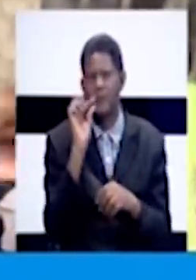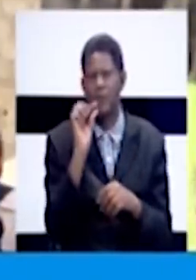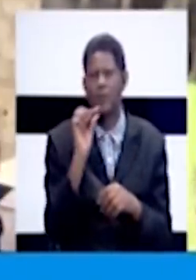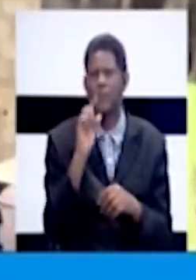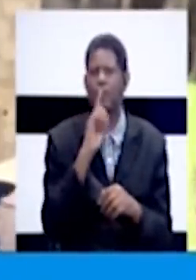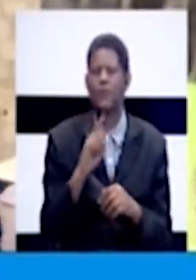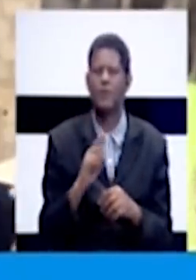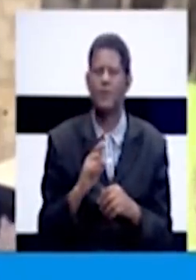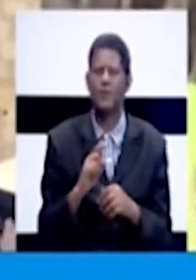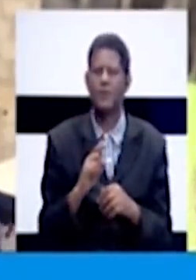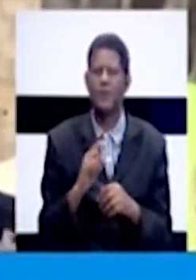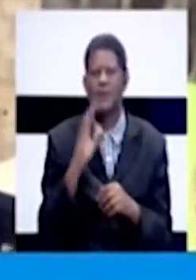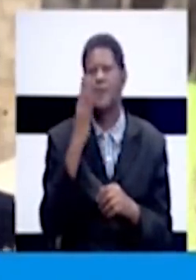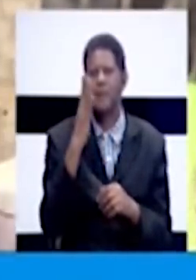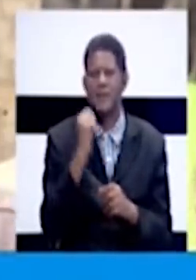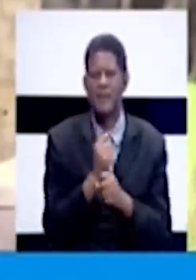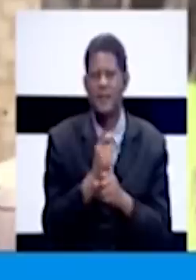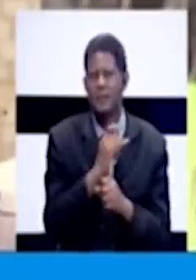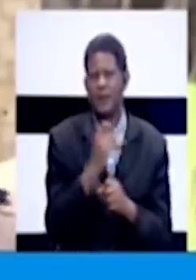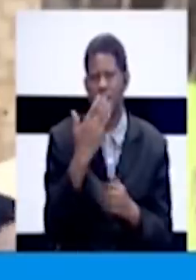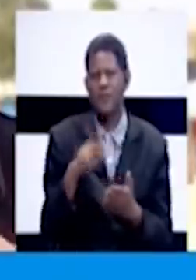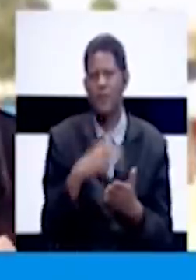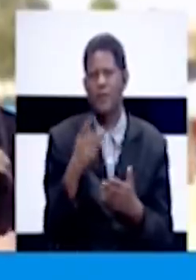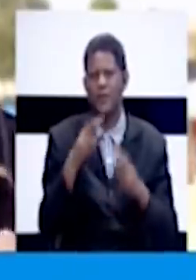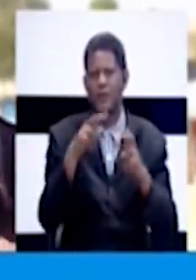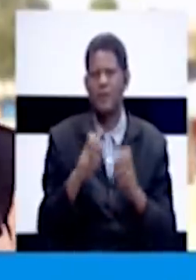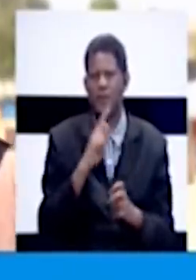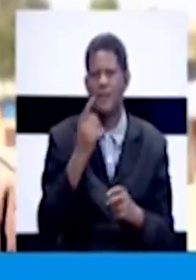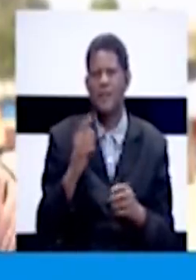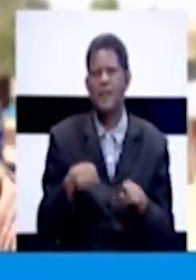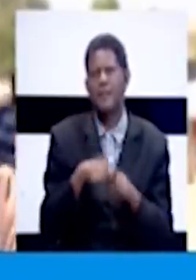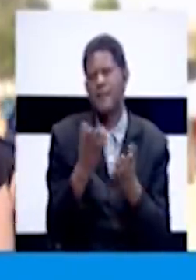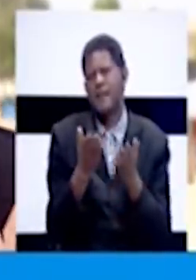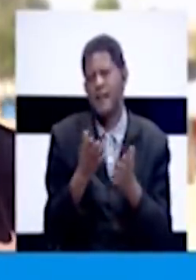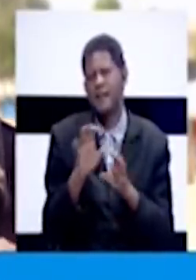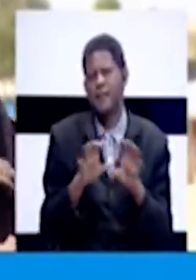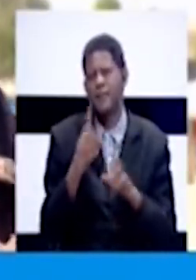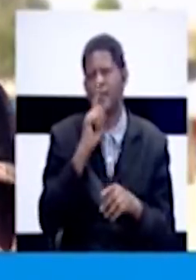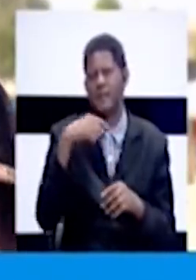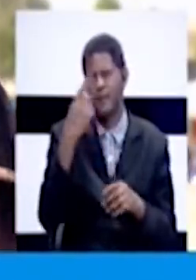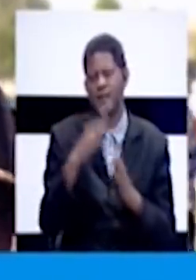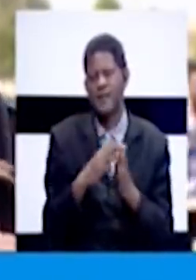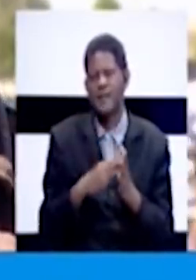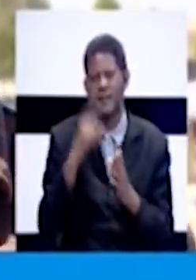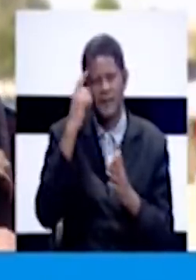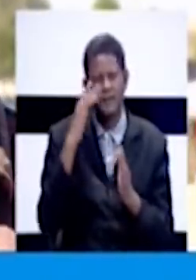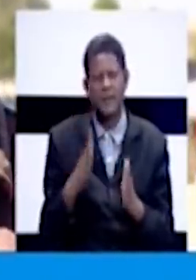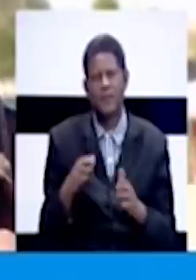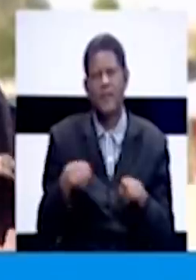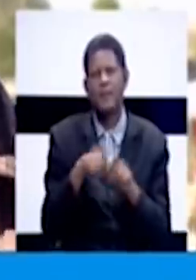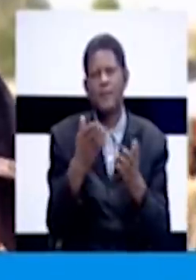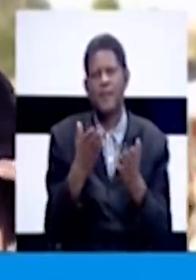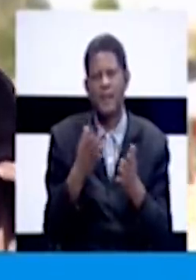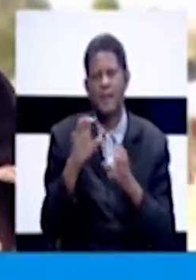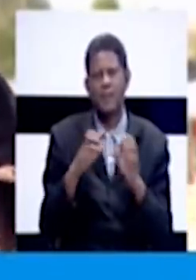ኢልበቡ ክመስል ይስራሕ ኣለንበ ህዚ ክወድቕ እዩ ንቀብሪ እዩ ከም ድላየ ክገብር እየ ዝብል ስርዓት ትግራወት ከም ድላየ ክገብር